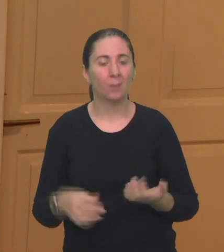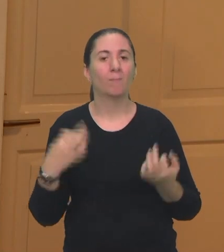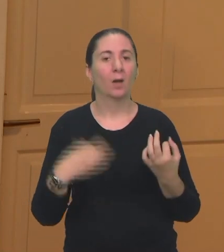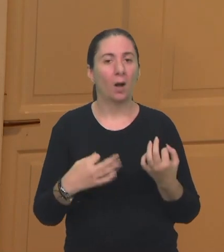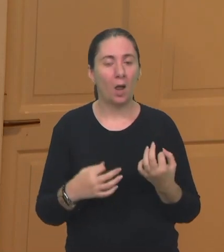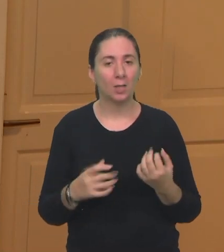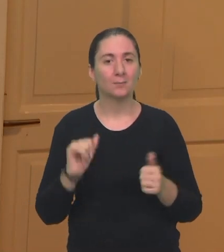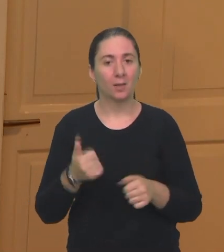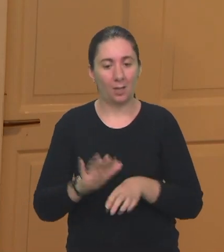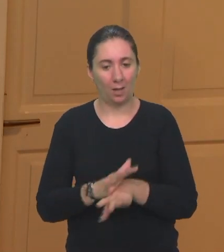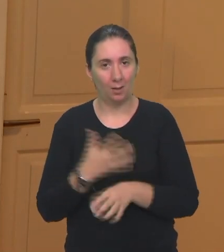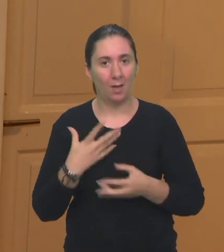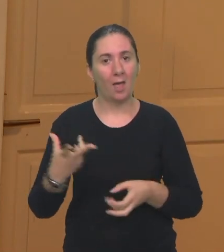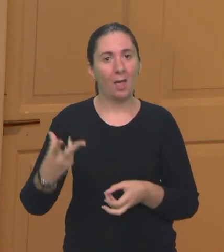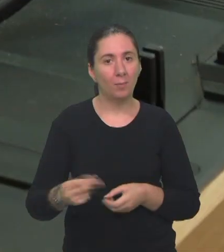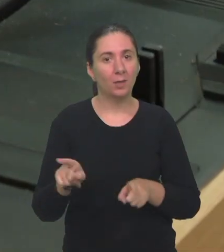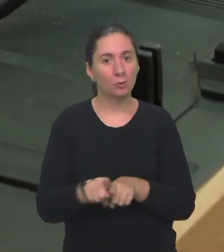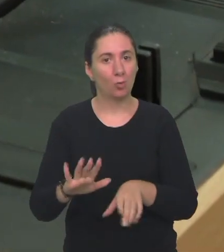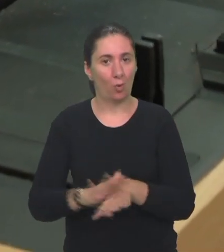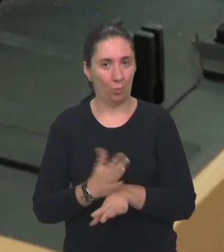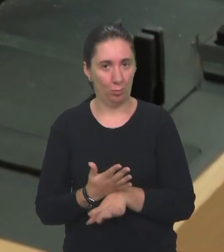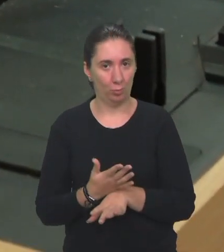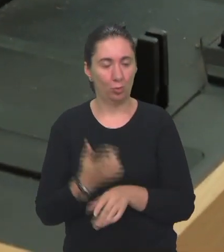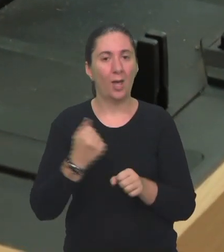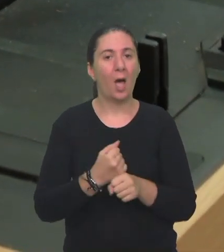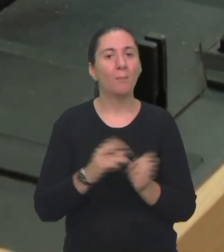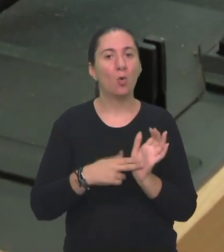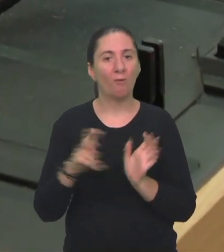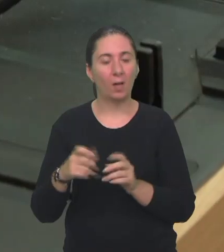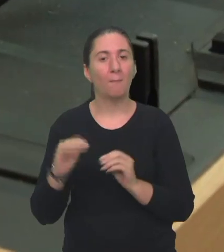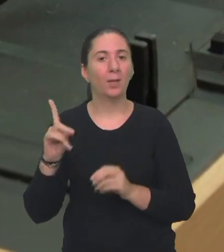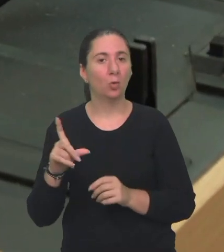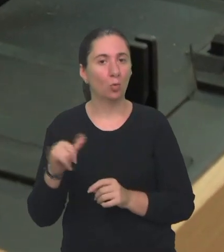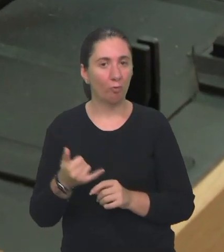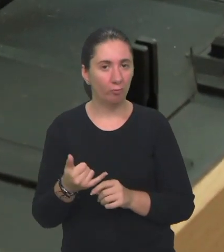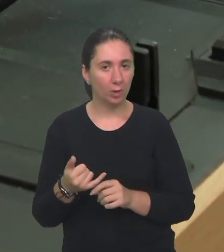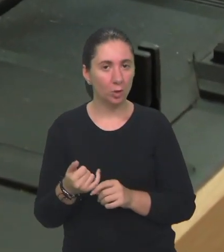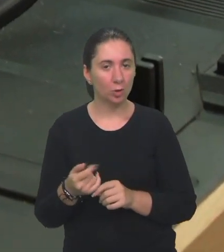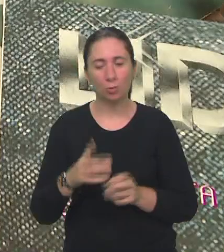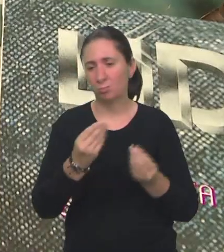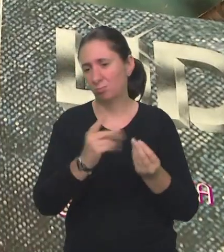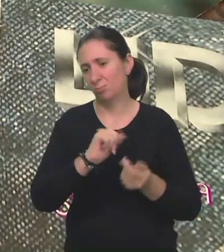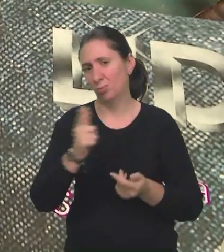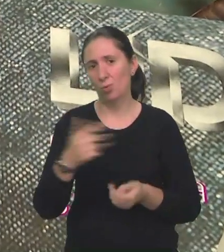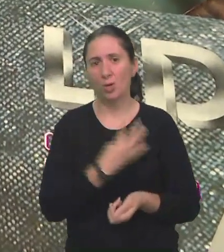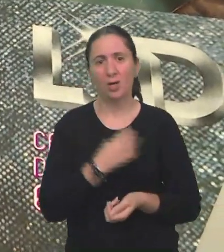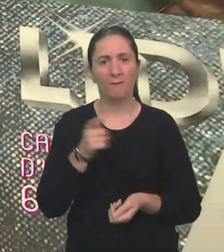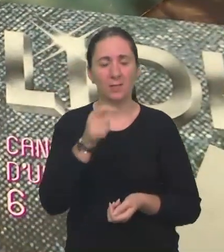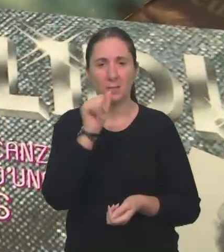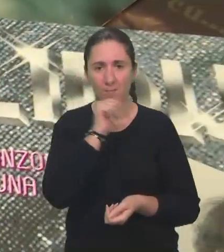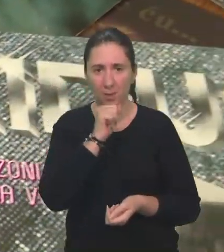glazba je emocija, veterina je emocija. Od Gabi Novak, Beti Jurković, do brojnih drugih hrvatskih